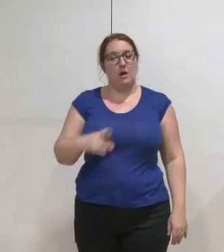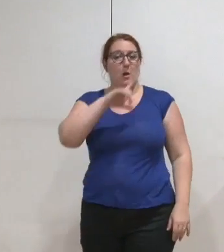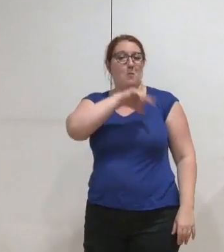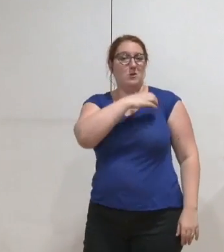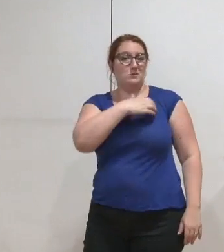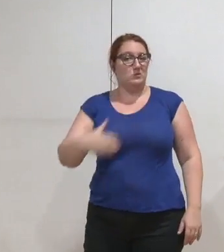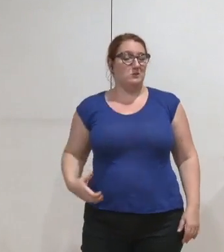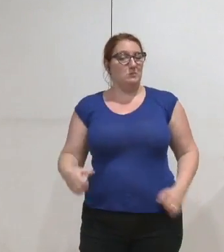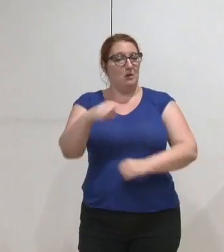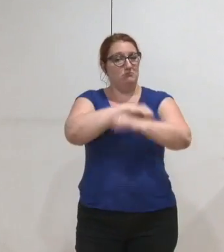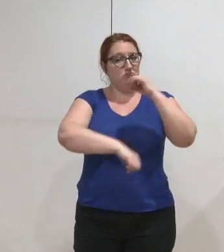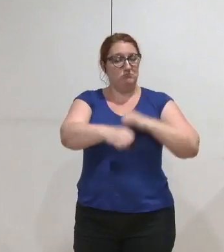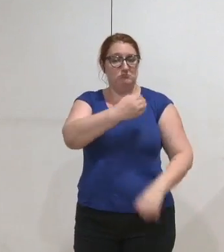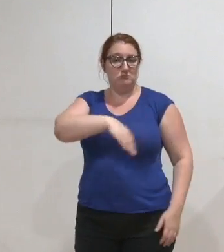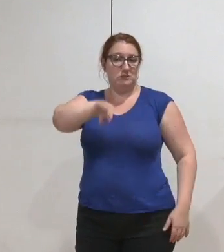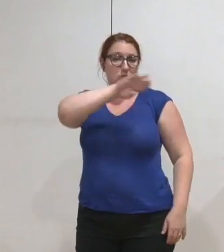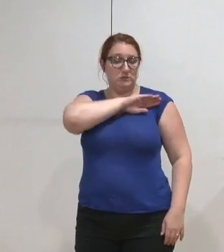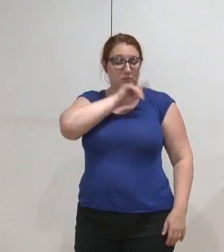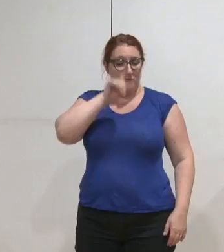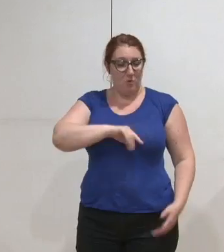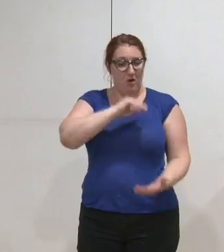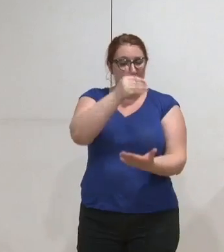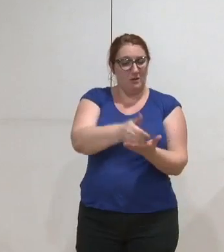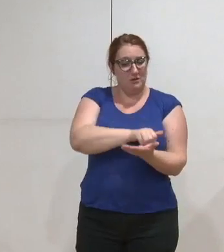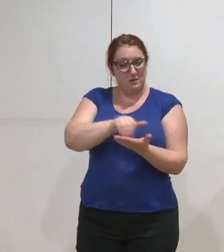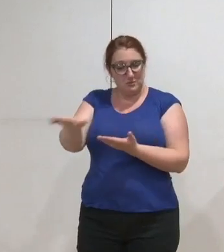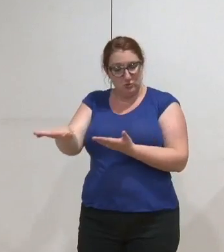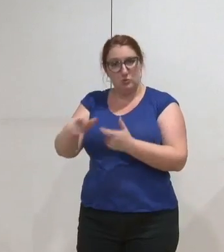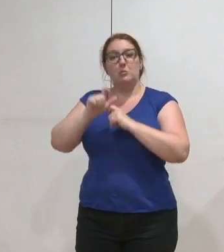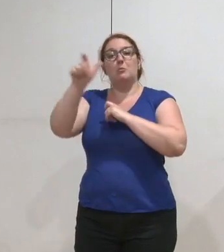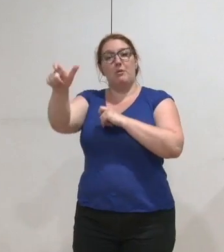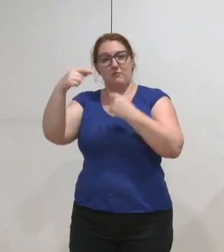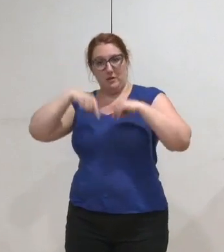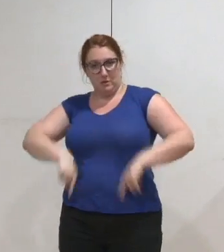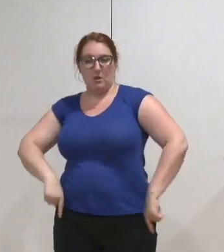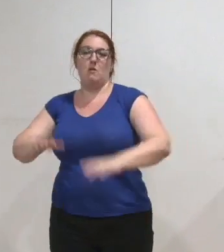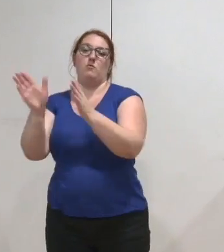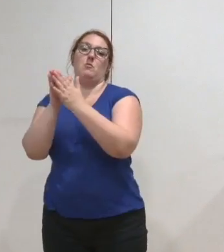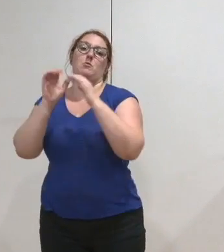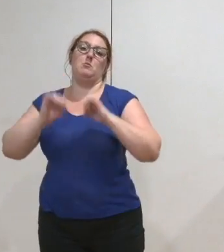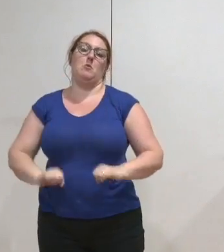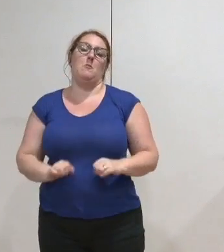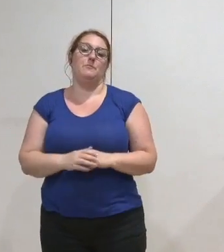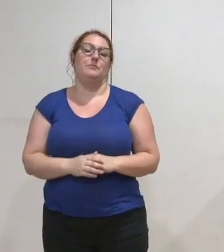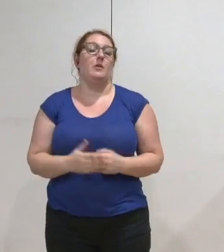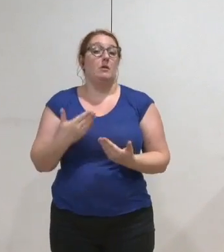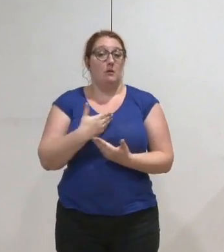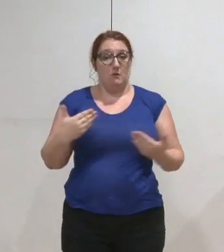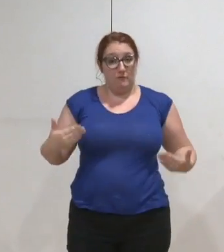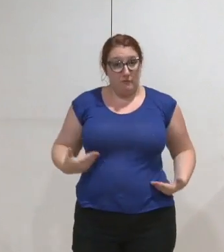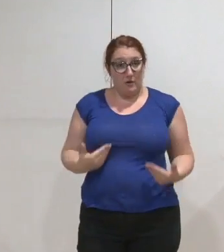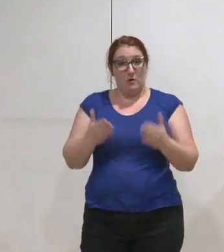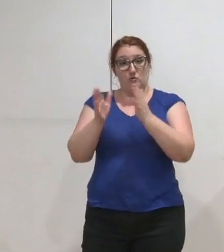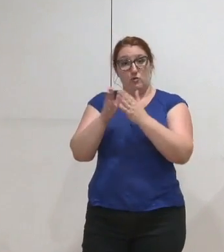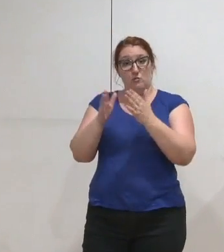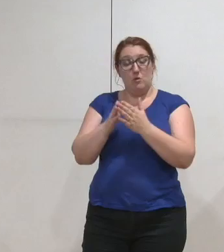municipale et de prendre un arrêté d'expulsion avant de demander à l'État d'agir enfin vous recherchez le soutien des